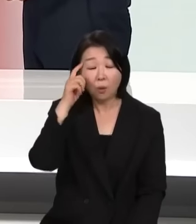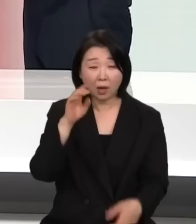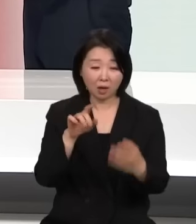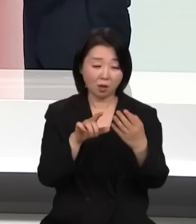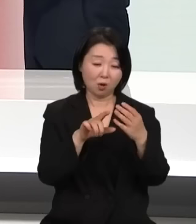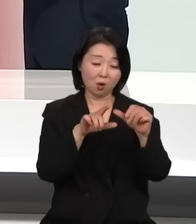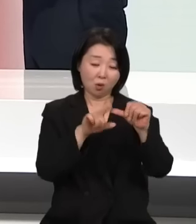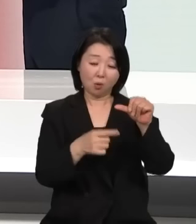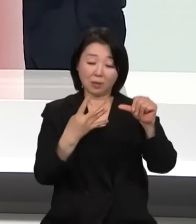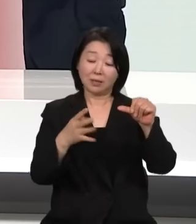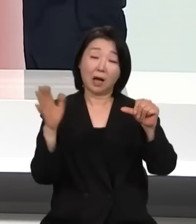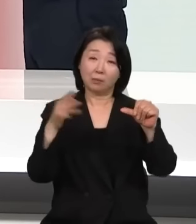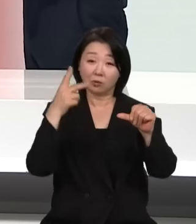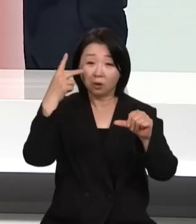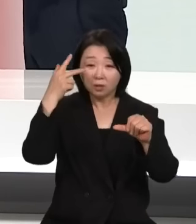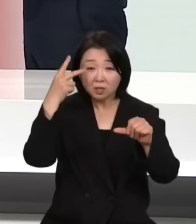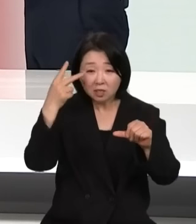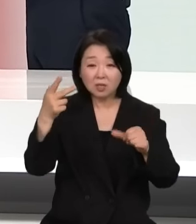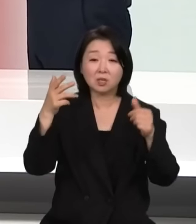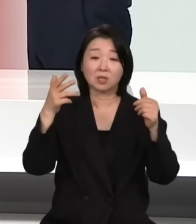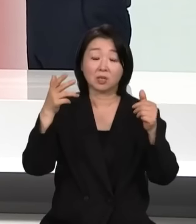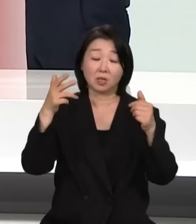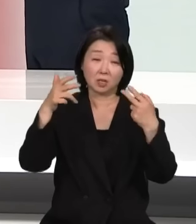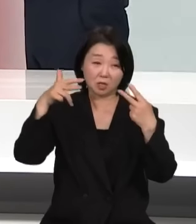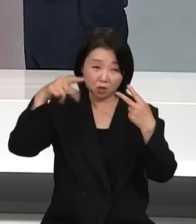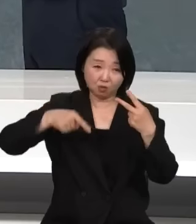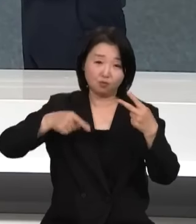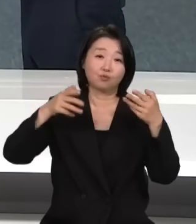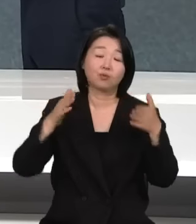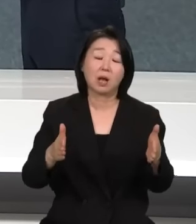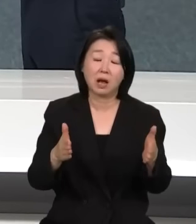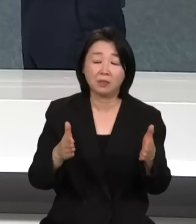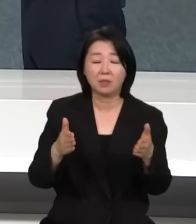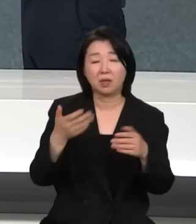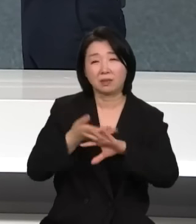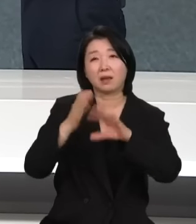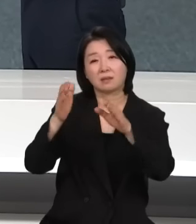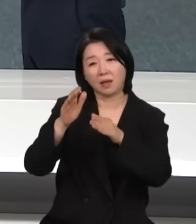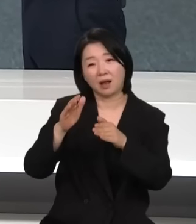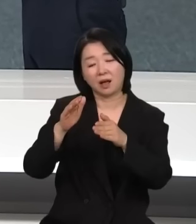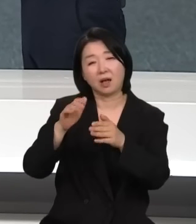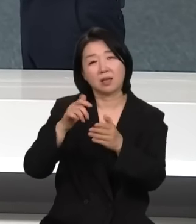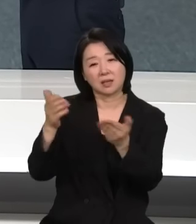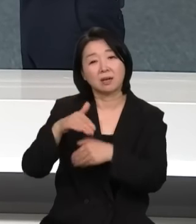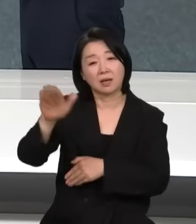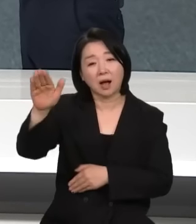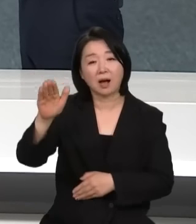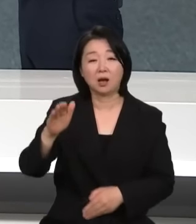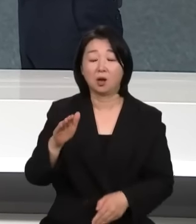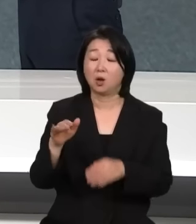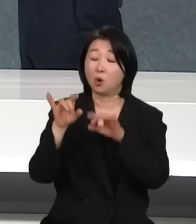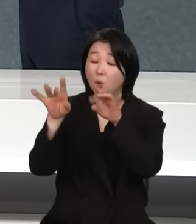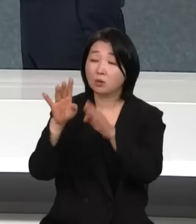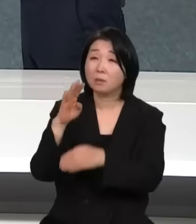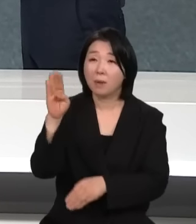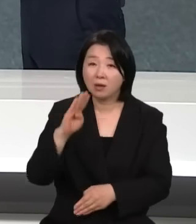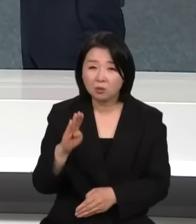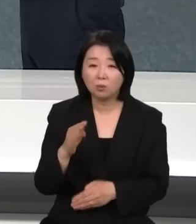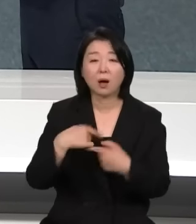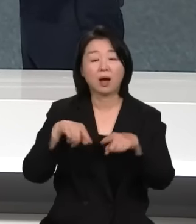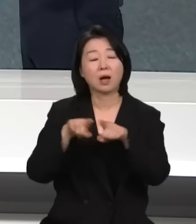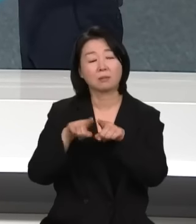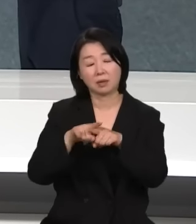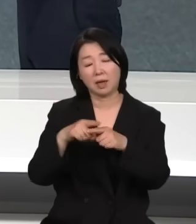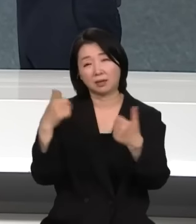4일부터 2주간 해외 출장을 가게 됩니다 자 멕시코나 호주 중 다섯 개 국가가 모여 있는 국회의장 정상회담에 참석한다는